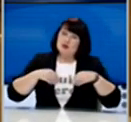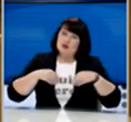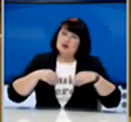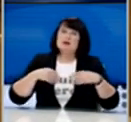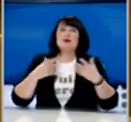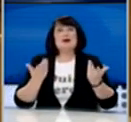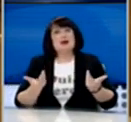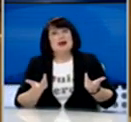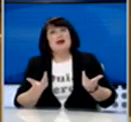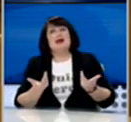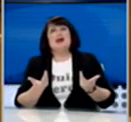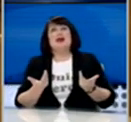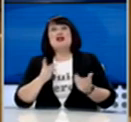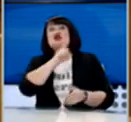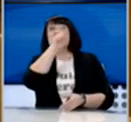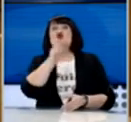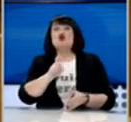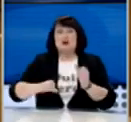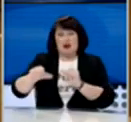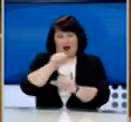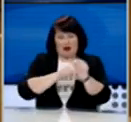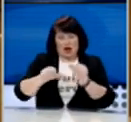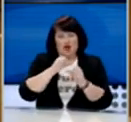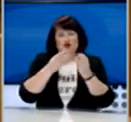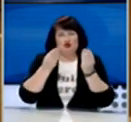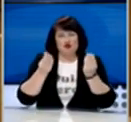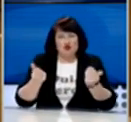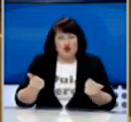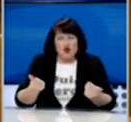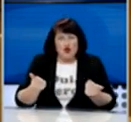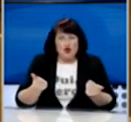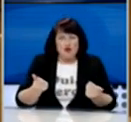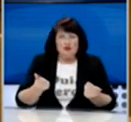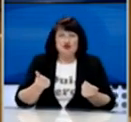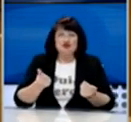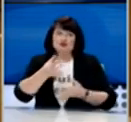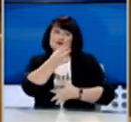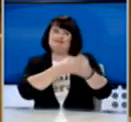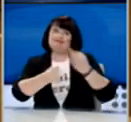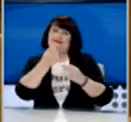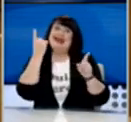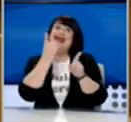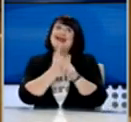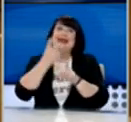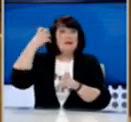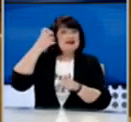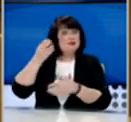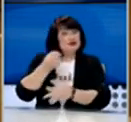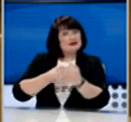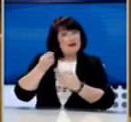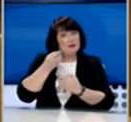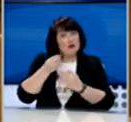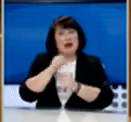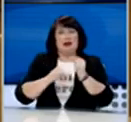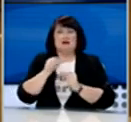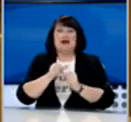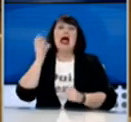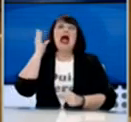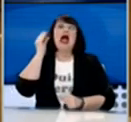δεχθούμε να αλλάξουμε τη ζωή μας έτσι όπως θα μας υποδείξουν οι ειδικοί άρα στο κοσμα